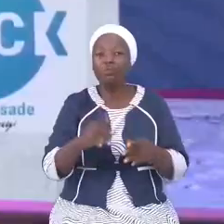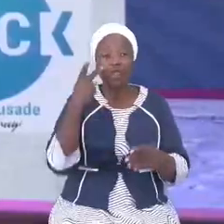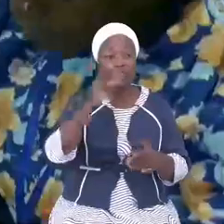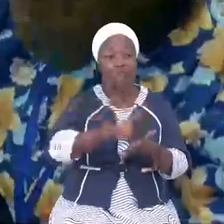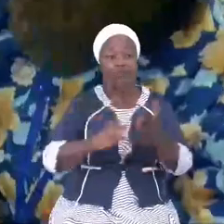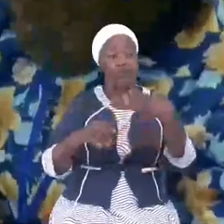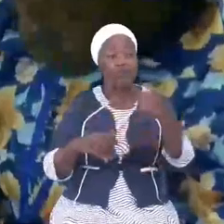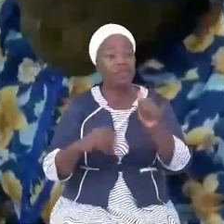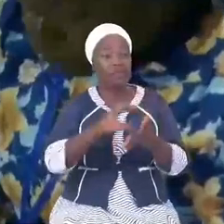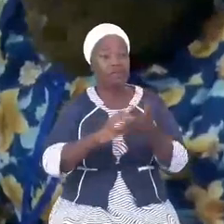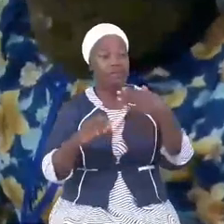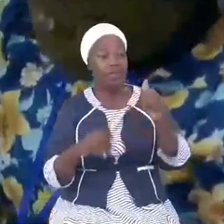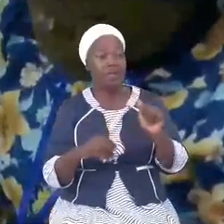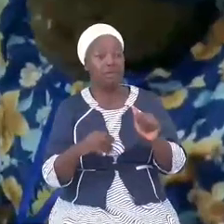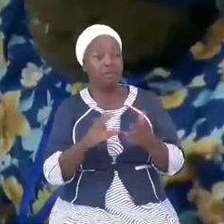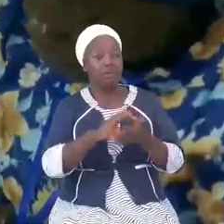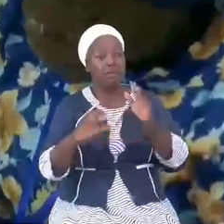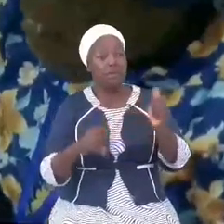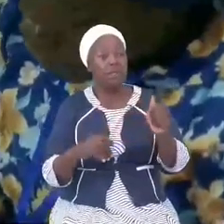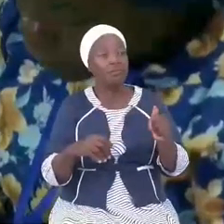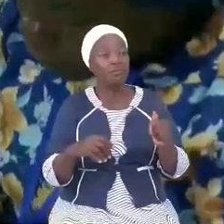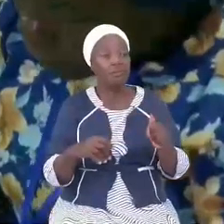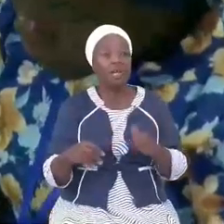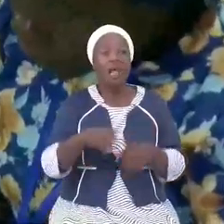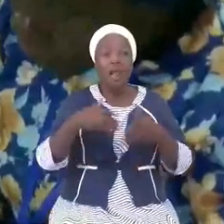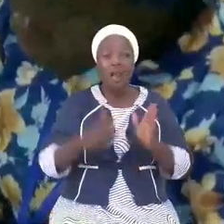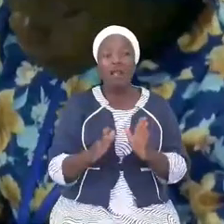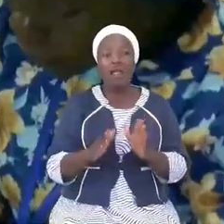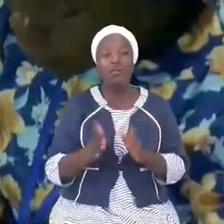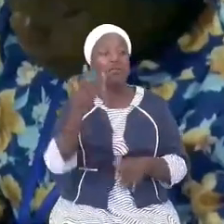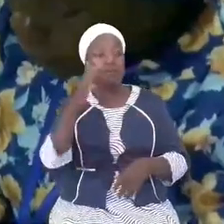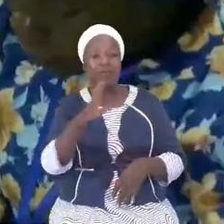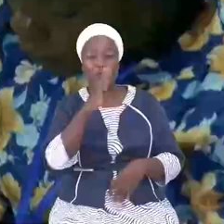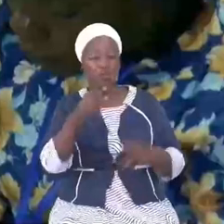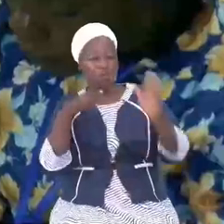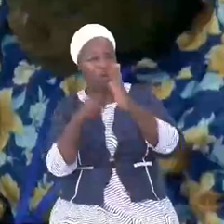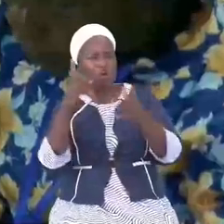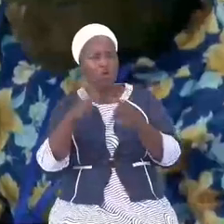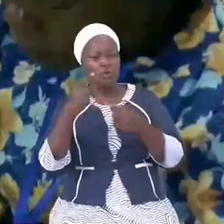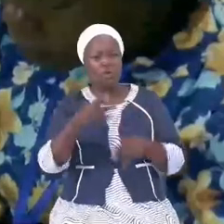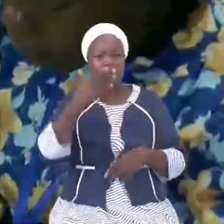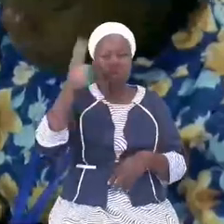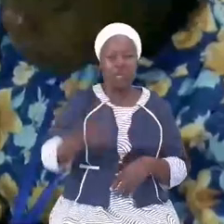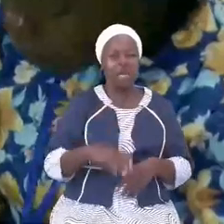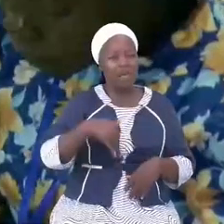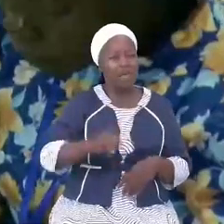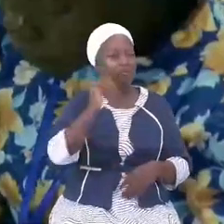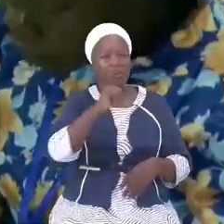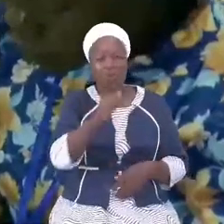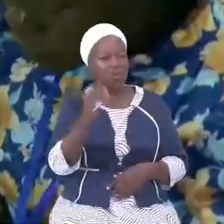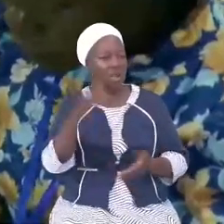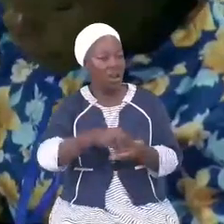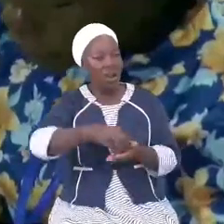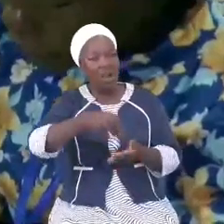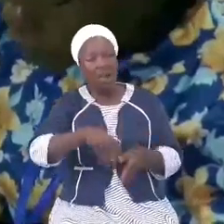Verset 10. Si l'on fait grâce aux méchants, il n'apprend pas la justice. Il se livre au mal dans le pays